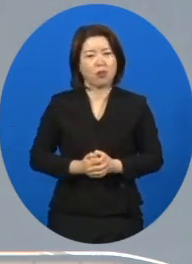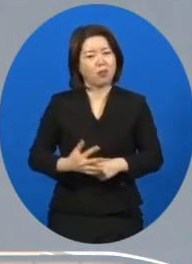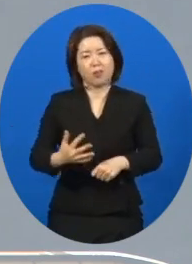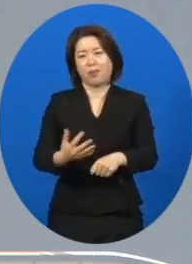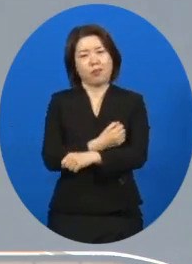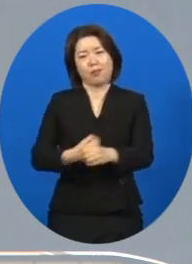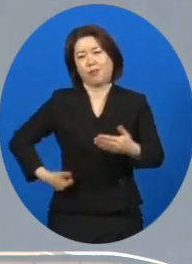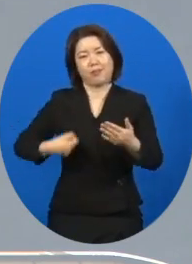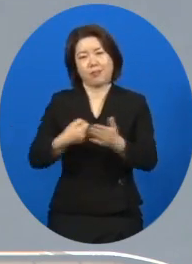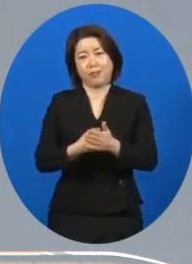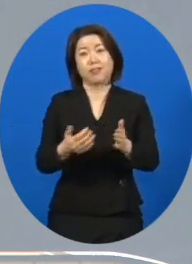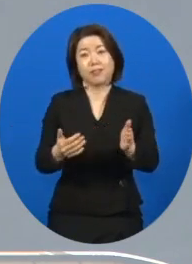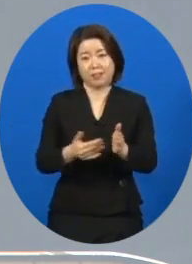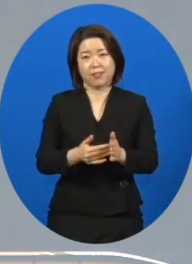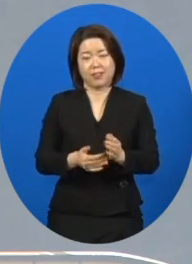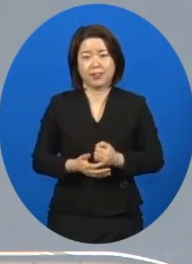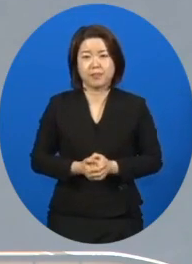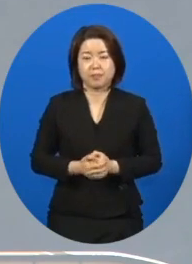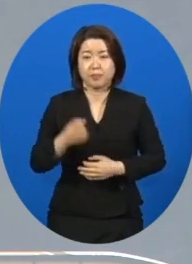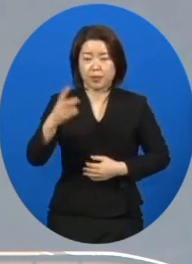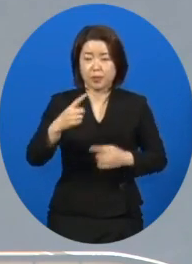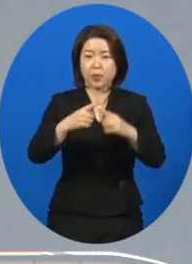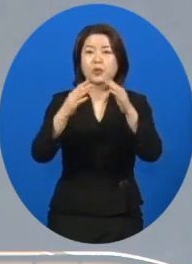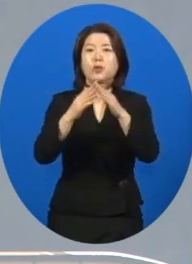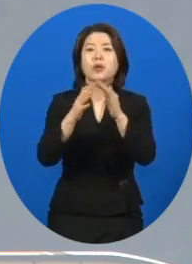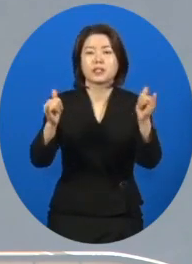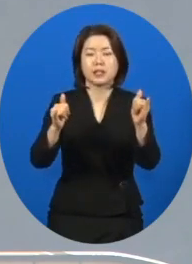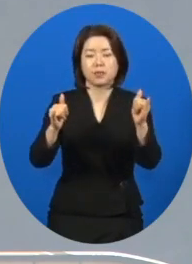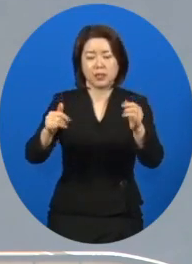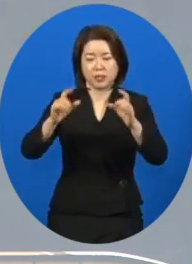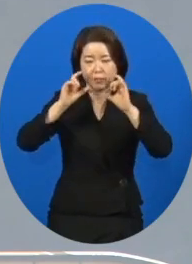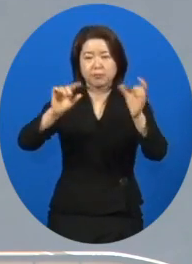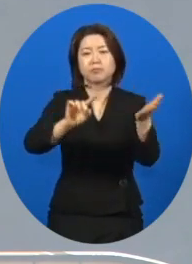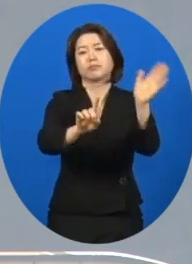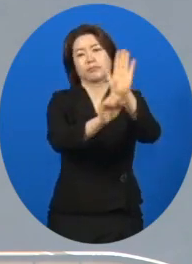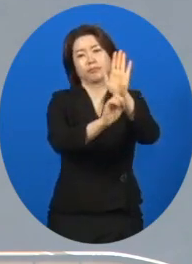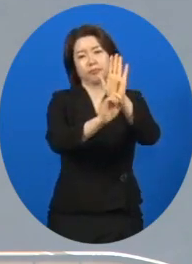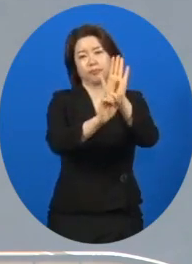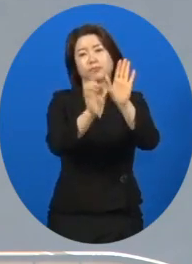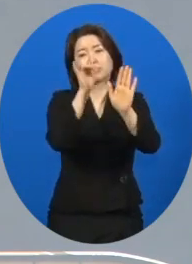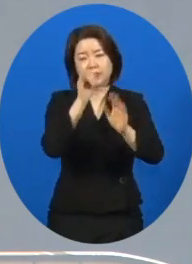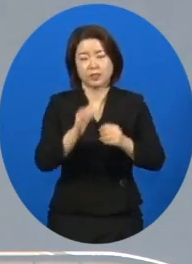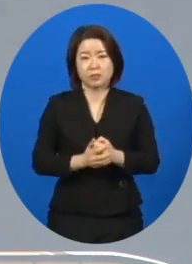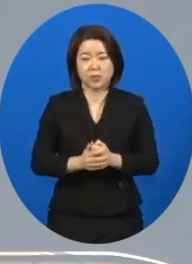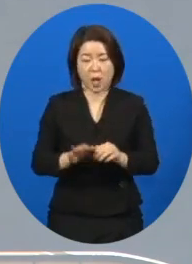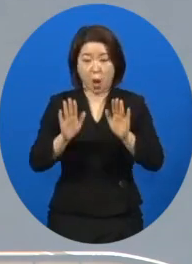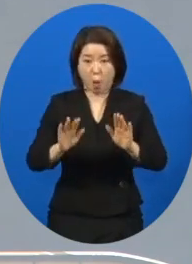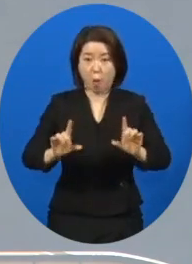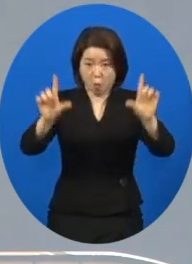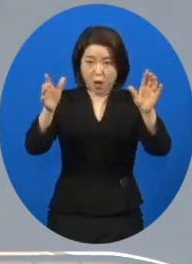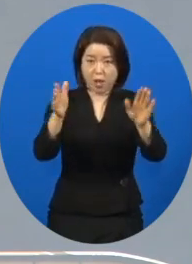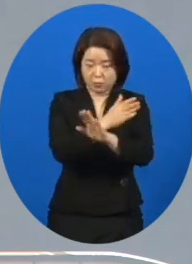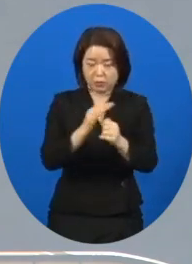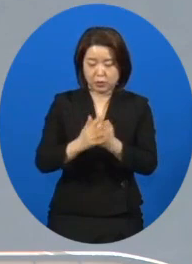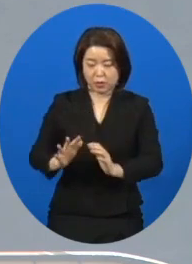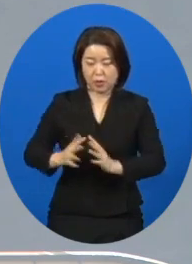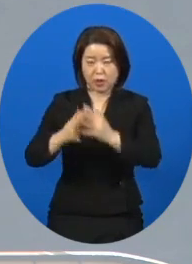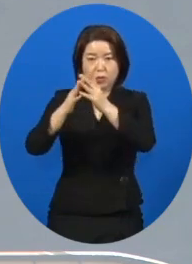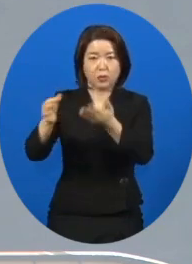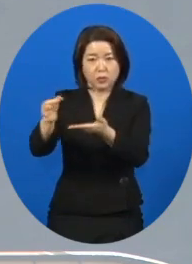결심이었습니다. 그때는. 그리고 교우들에게 그것을 광고했습니다. 여러분 올해는 건축